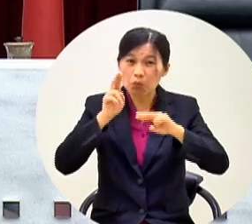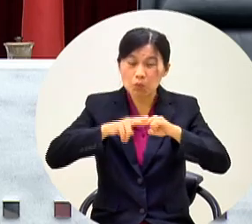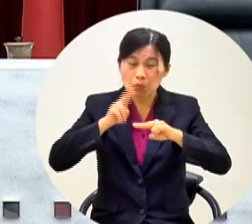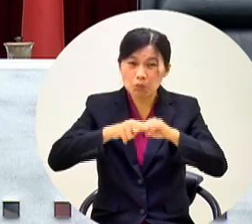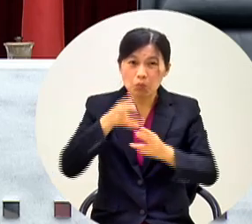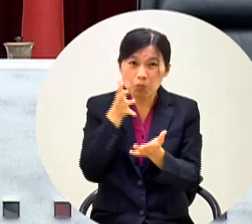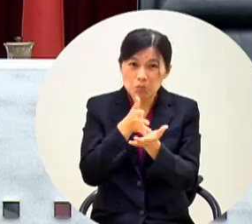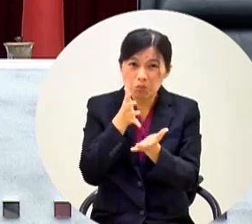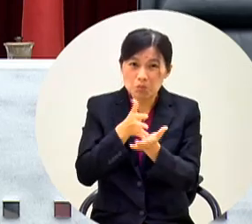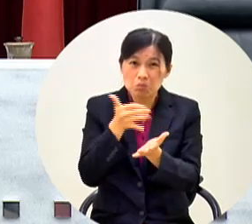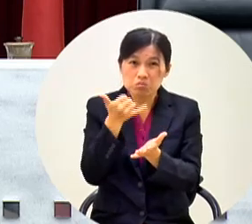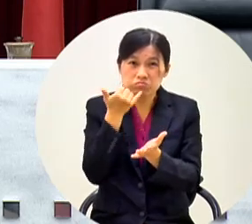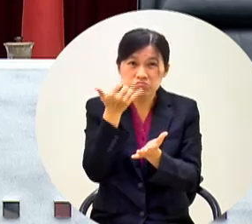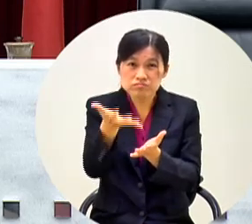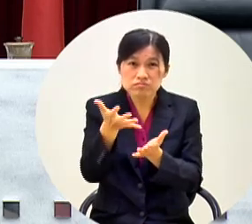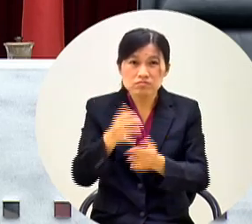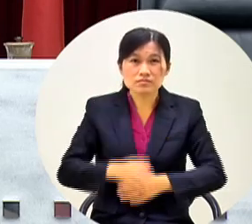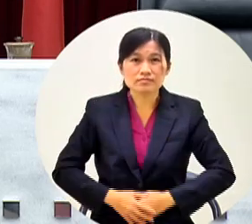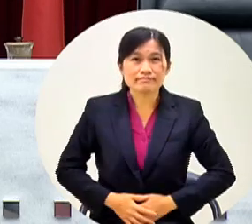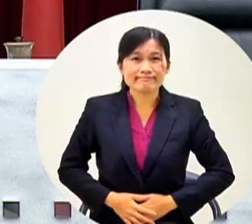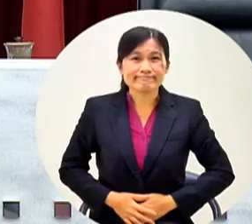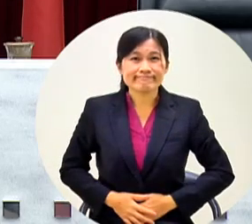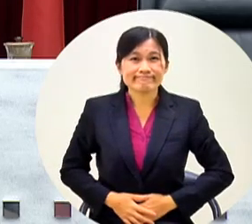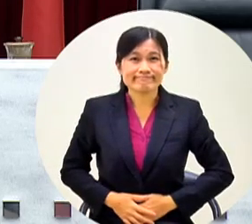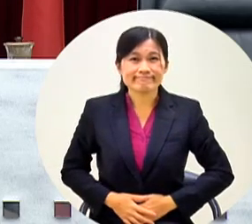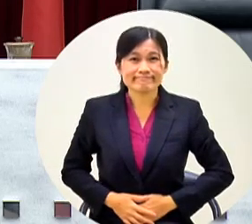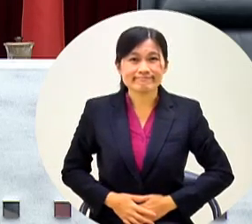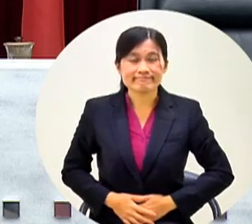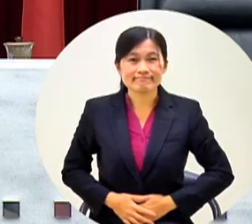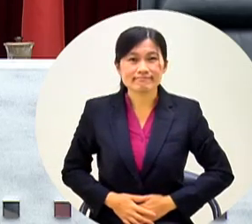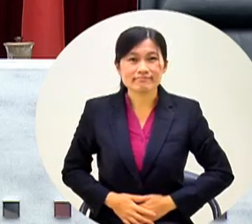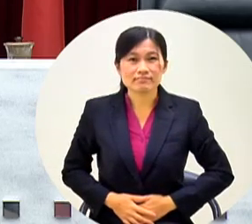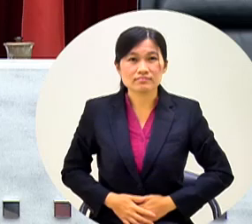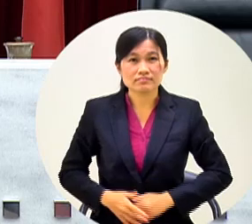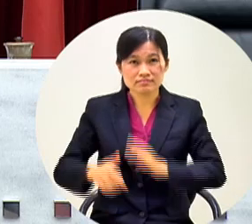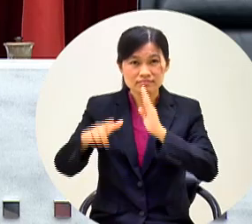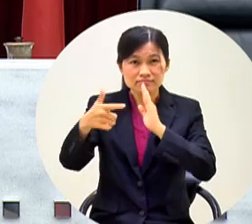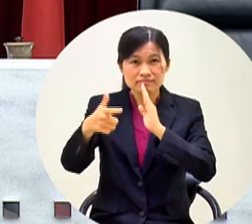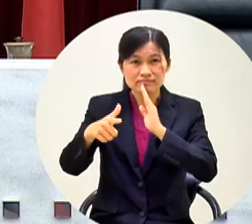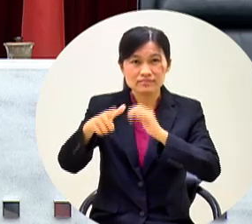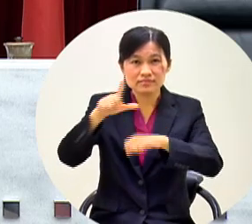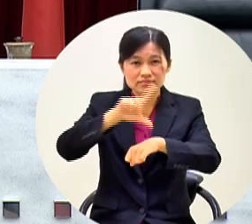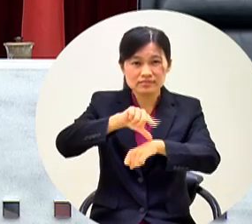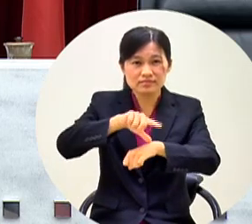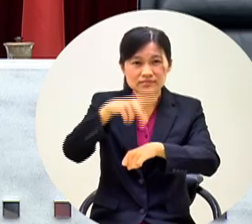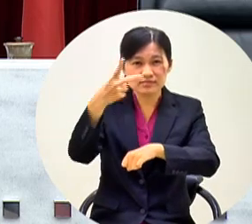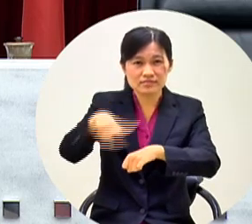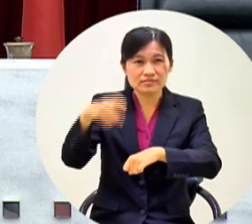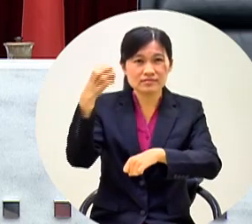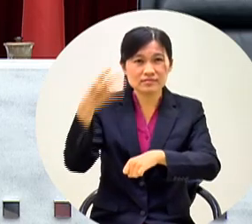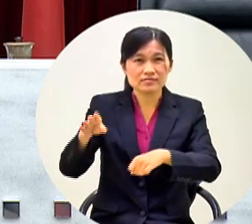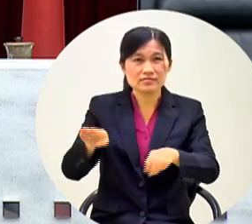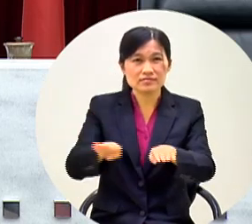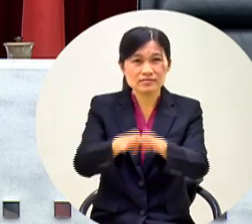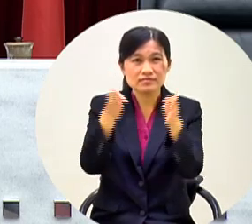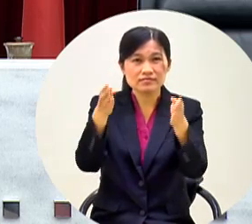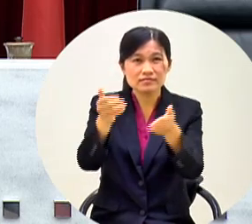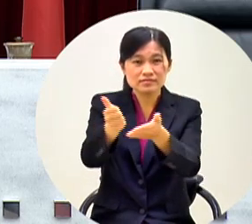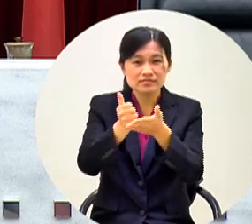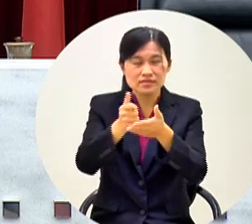哎， 是不是？那我们时间再重新开始，请你们回到你们的座位发言。